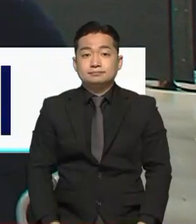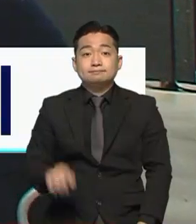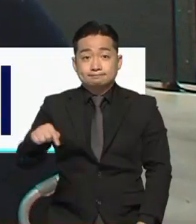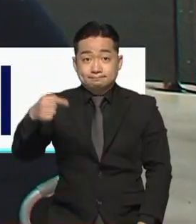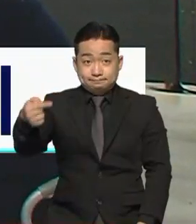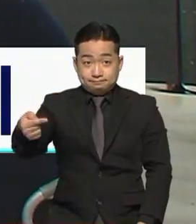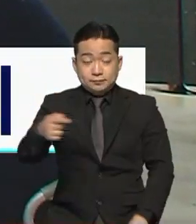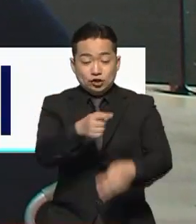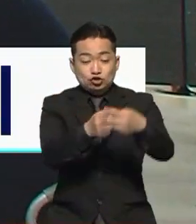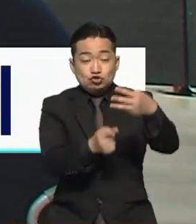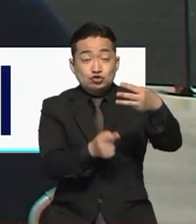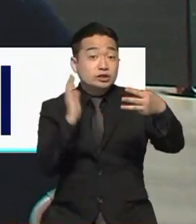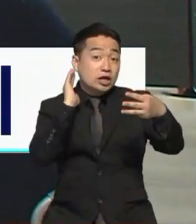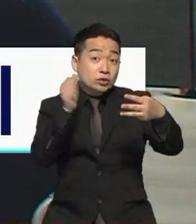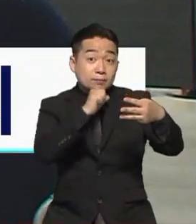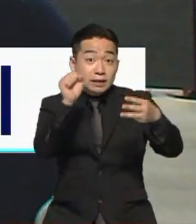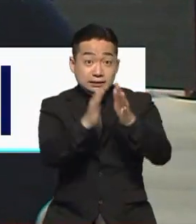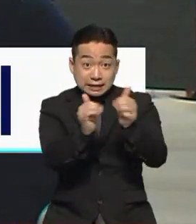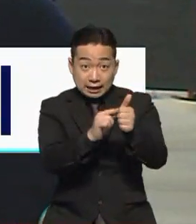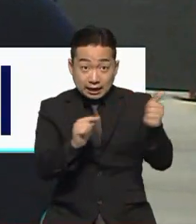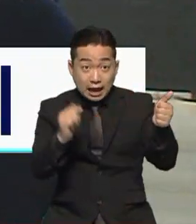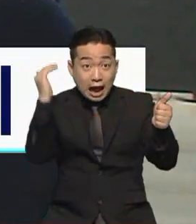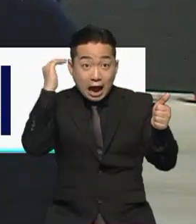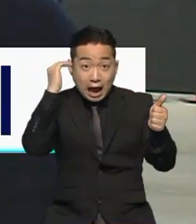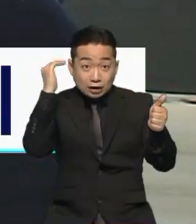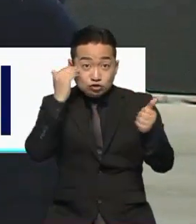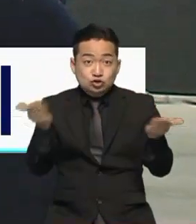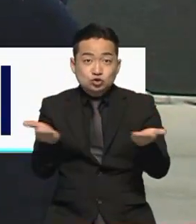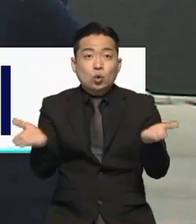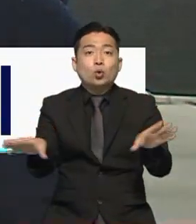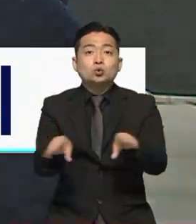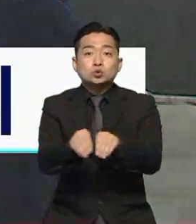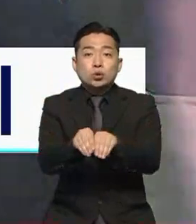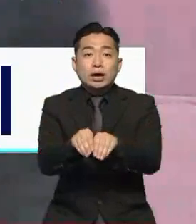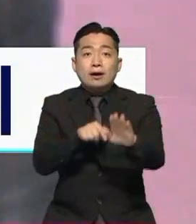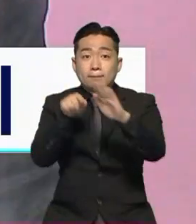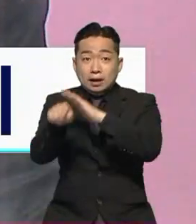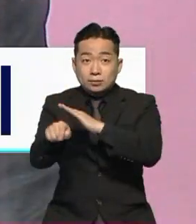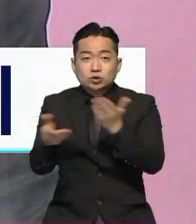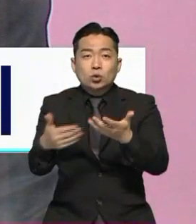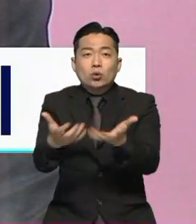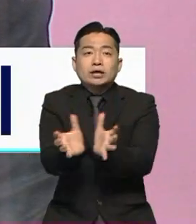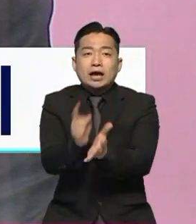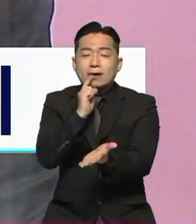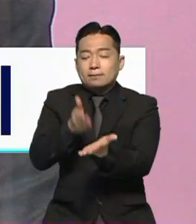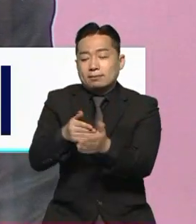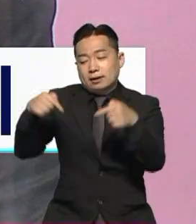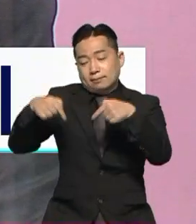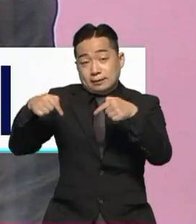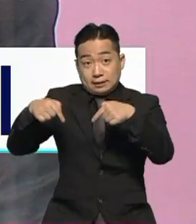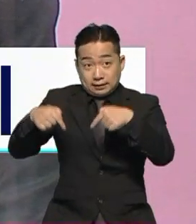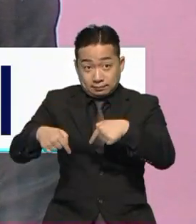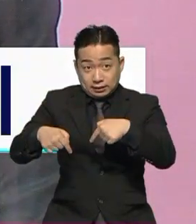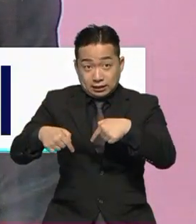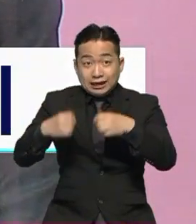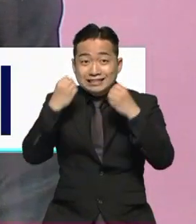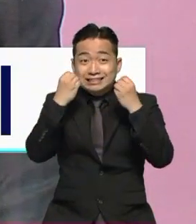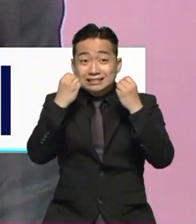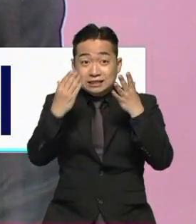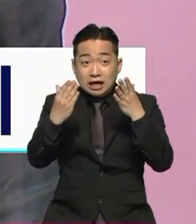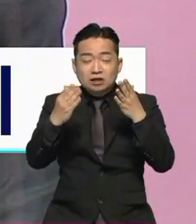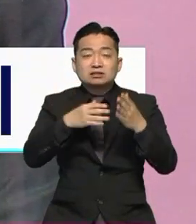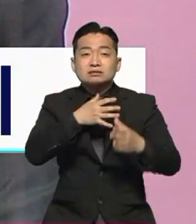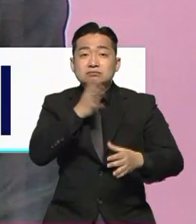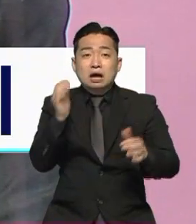다음 소식입니다. 윤석열 대통령 당선인이 한국노총을 방문해 노동계 현안을 논의했습니다. 신구 권력 갈등의